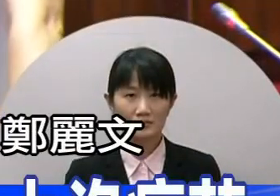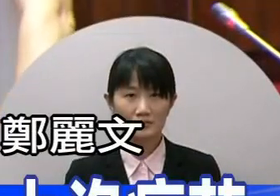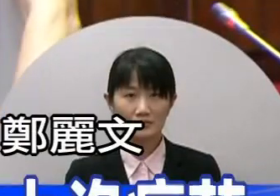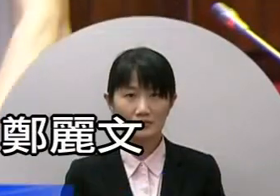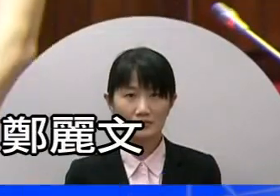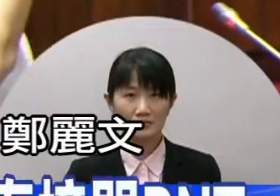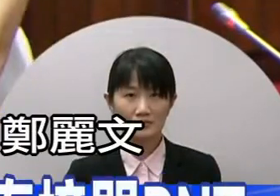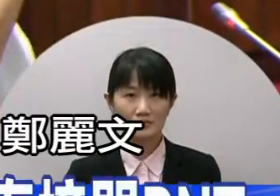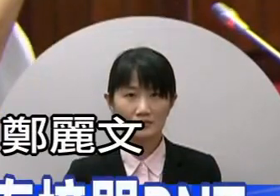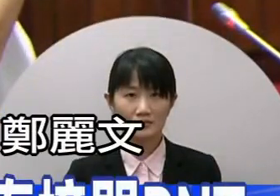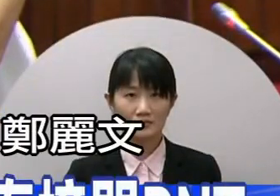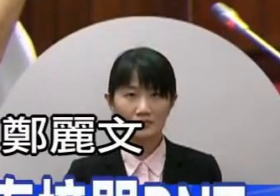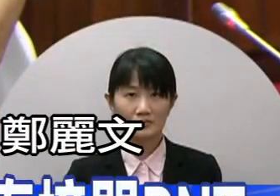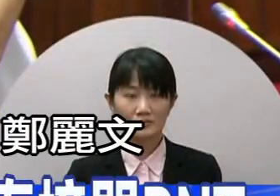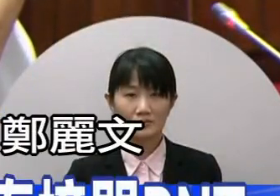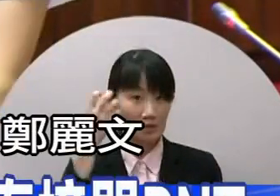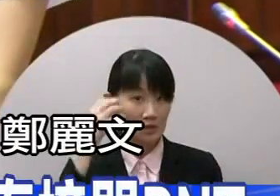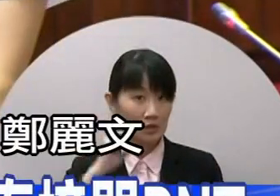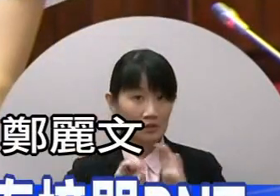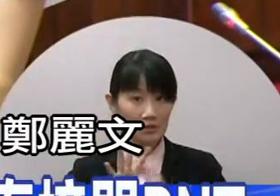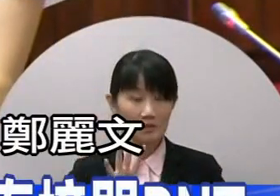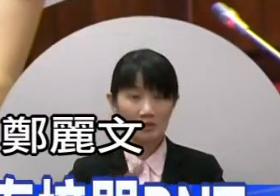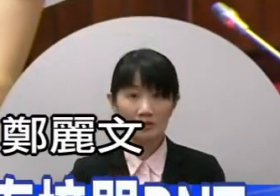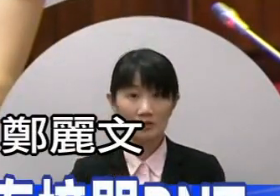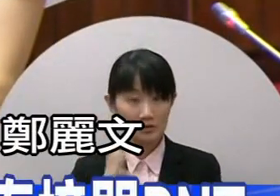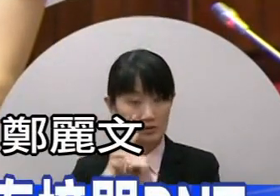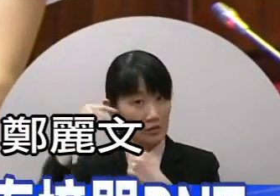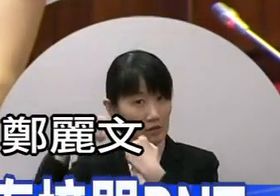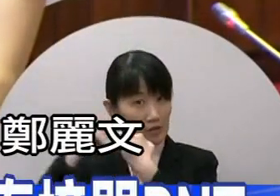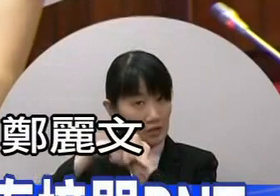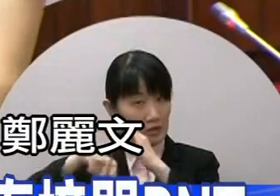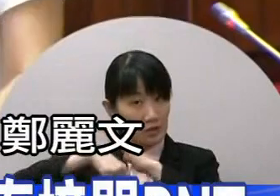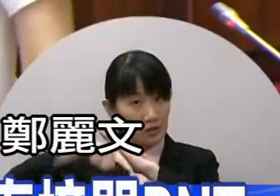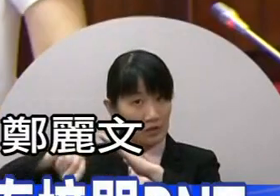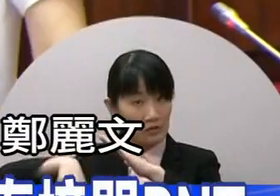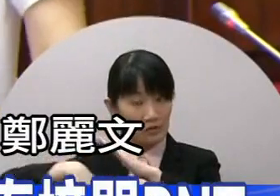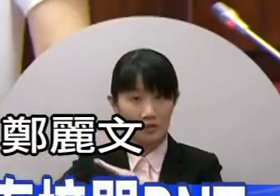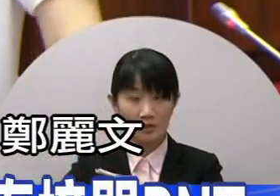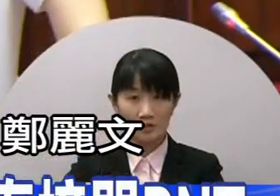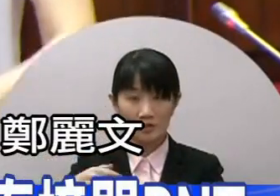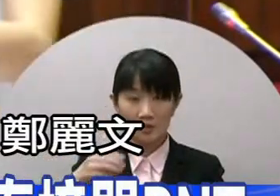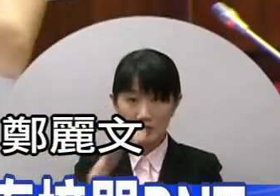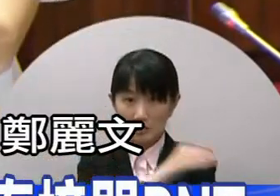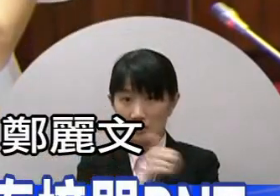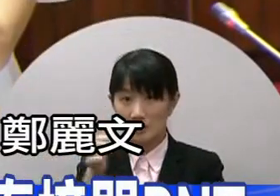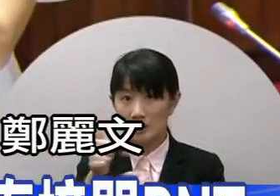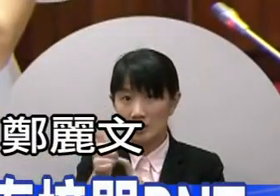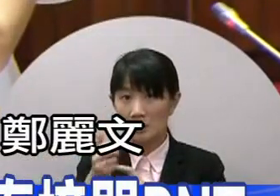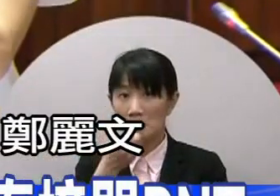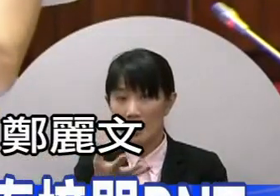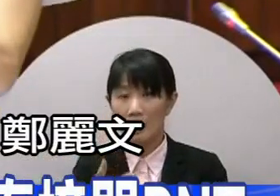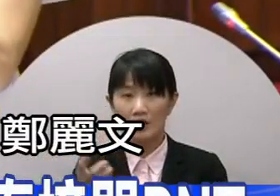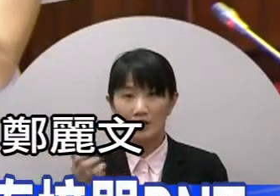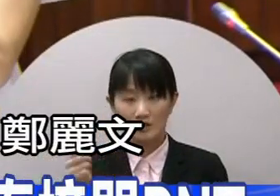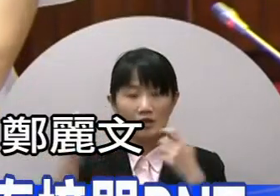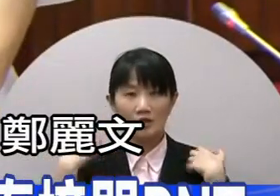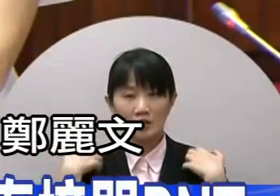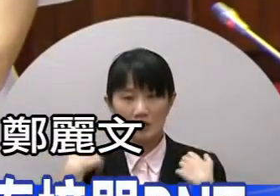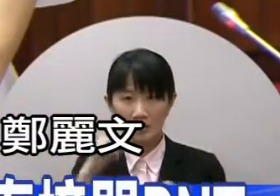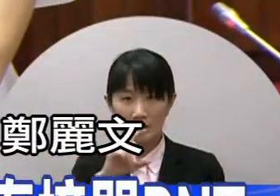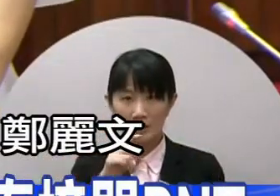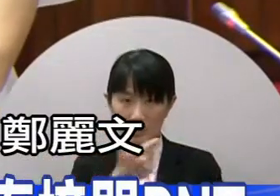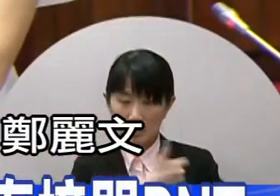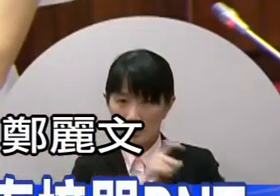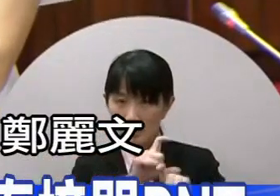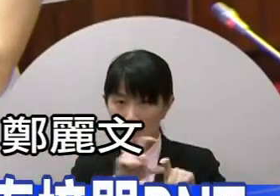接发电讯去跟 BNT 问。 中研院院士陈培哲说，他也是我们疫苗审查小组审查委员